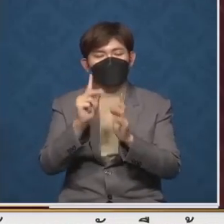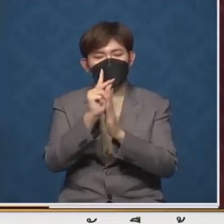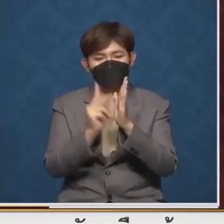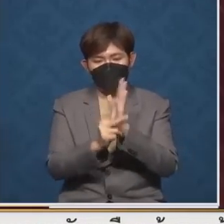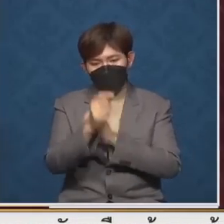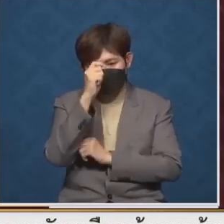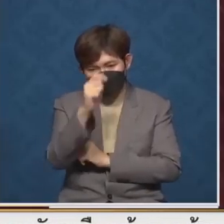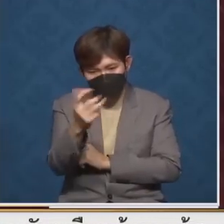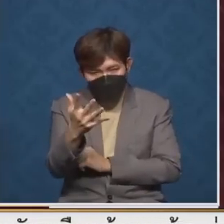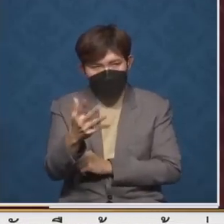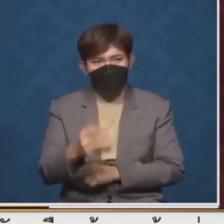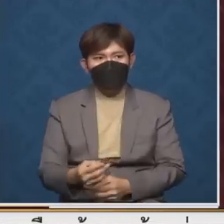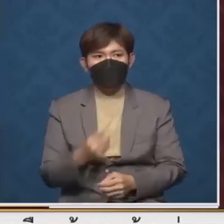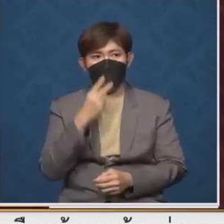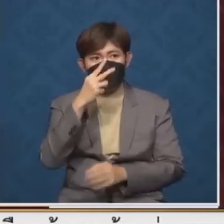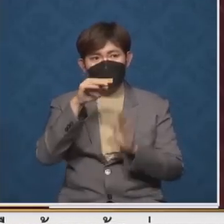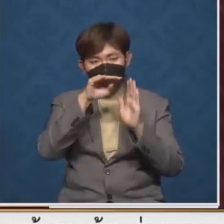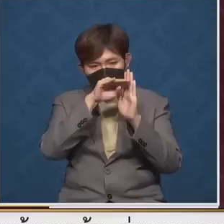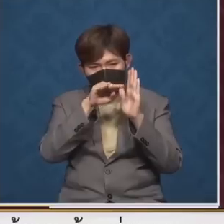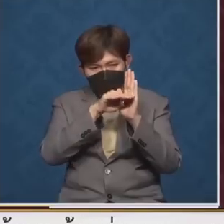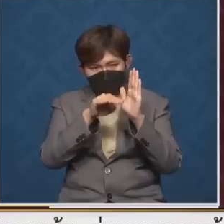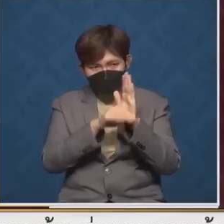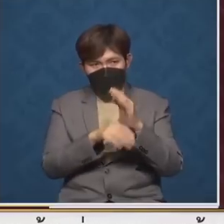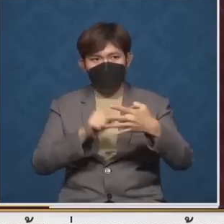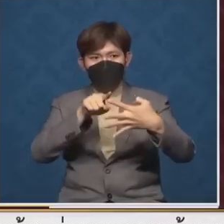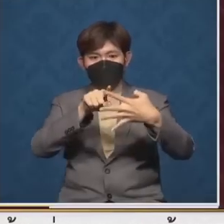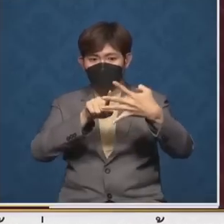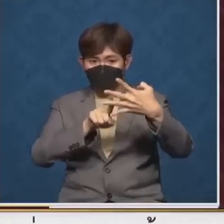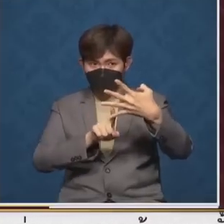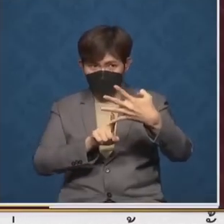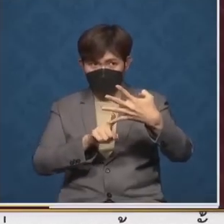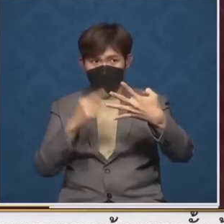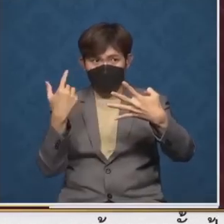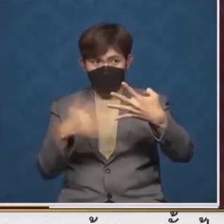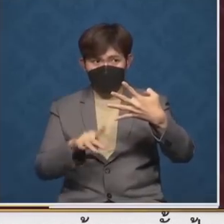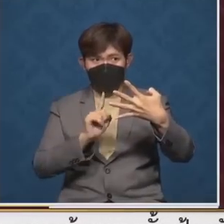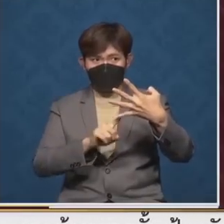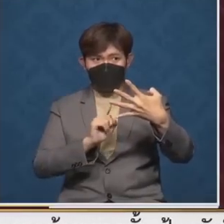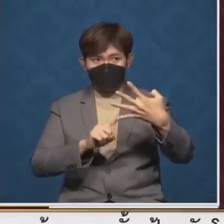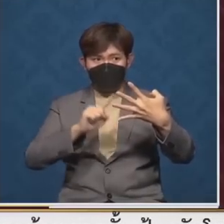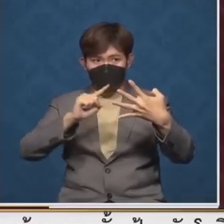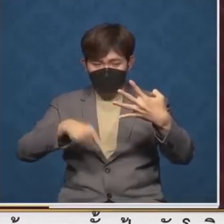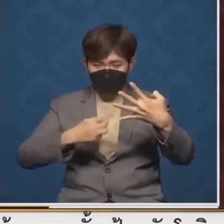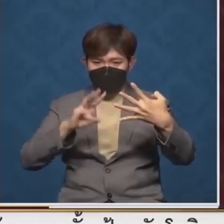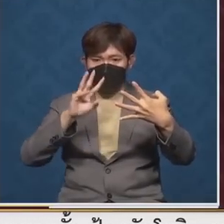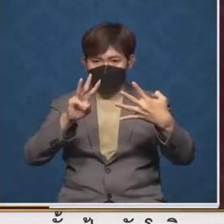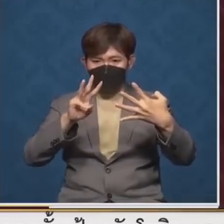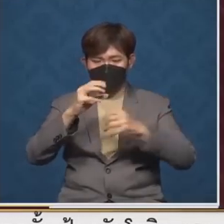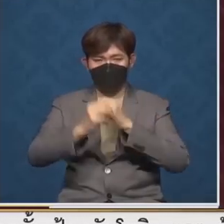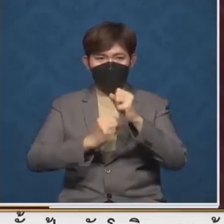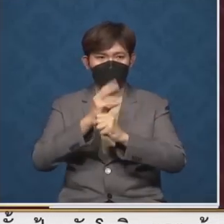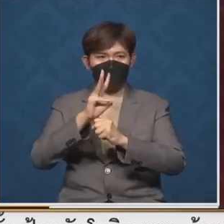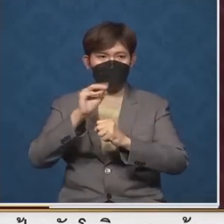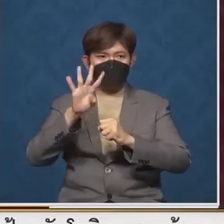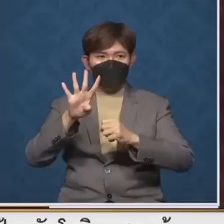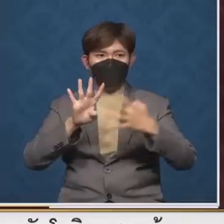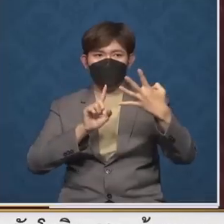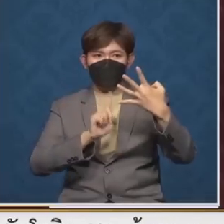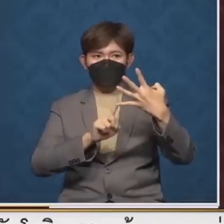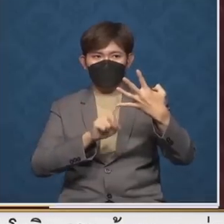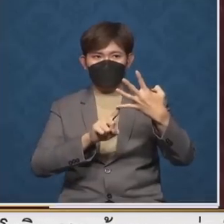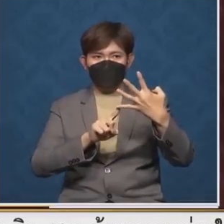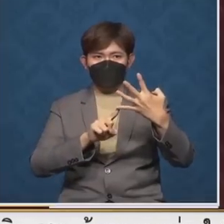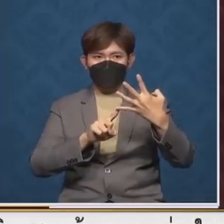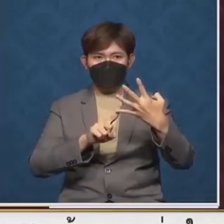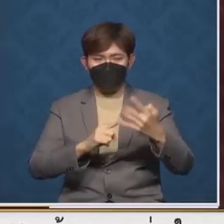คราวนี้เราดูเหตุการณที่เรียงมามาถึงเดือนถึงมิถุนายนปี 2564มีการ